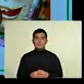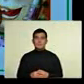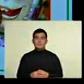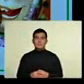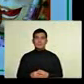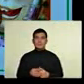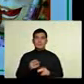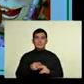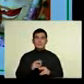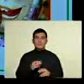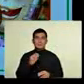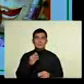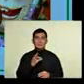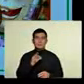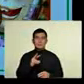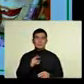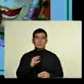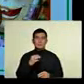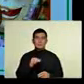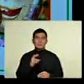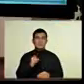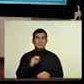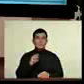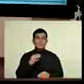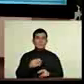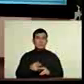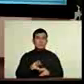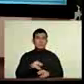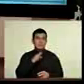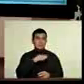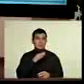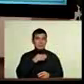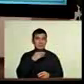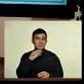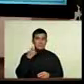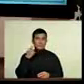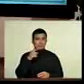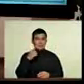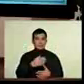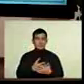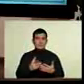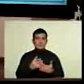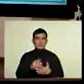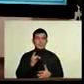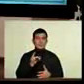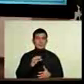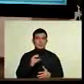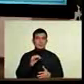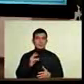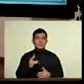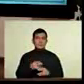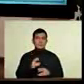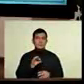Шалтай, болтай. А также он очень много переводил с английского языка. Робин, бобин, барабек,